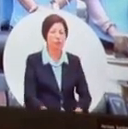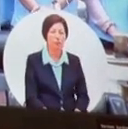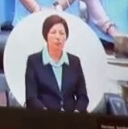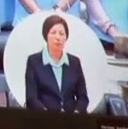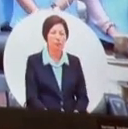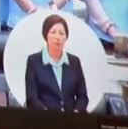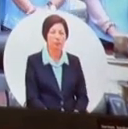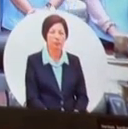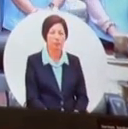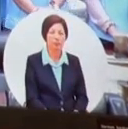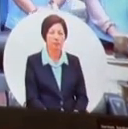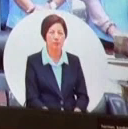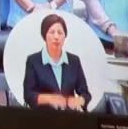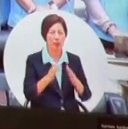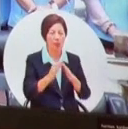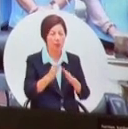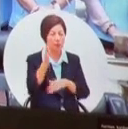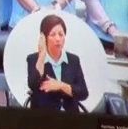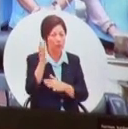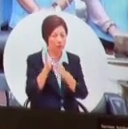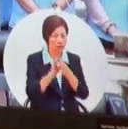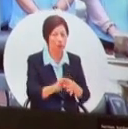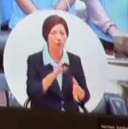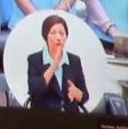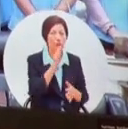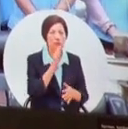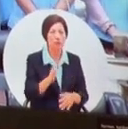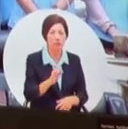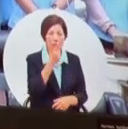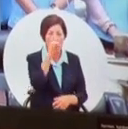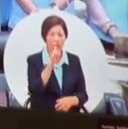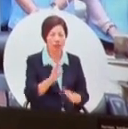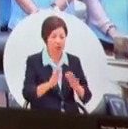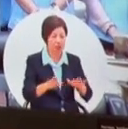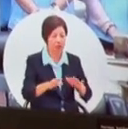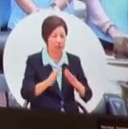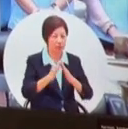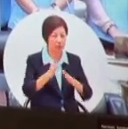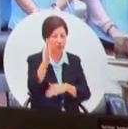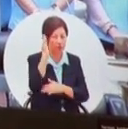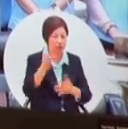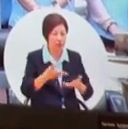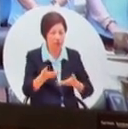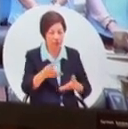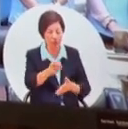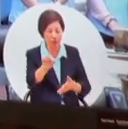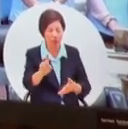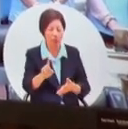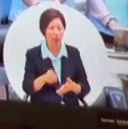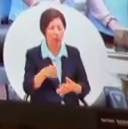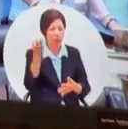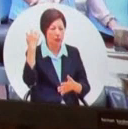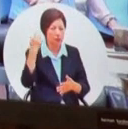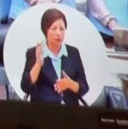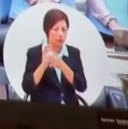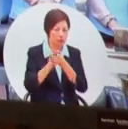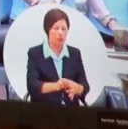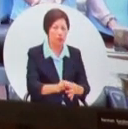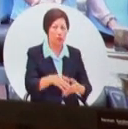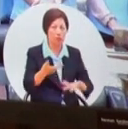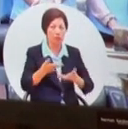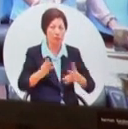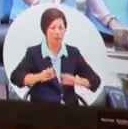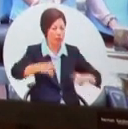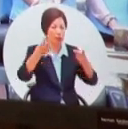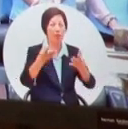市政是延续的。市政不是只有现在的市政才是市政，以前延续的市政如果没有纠正回